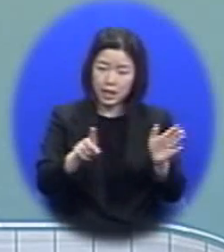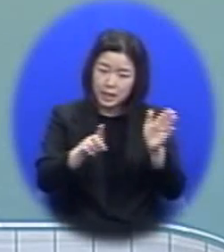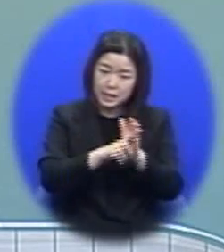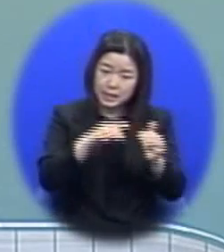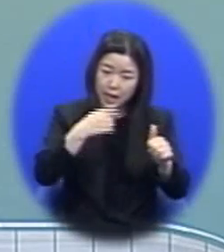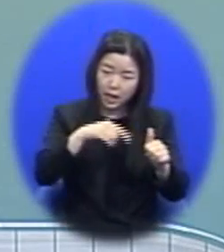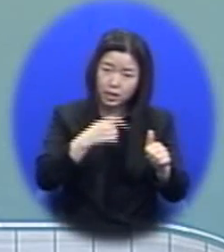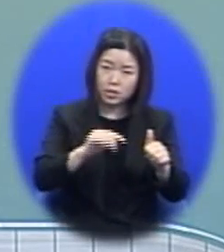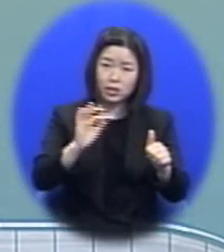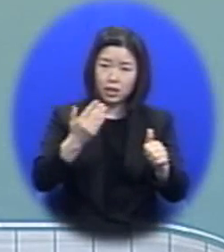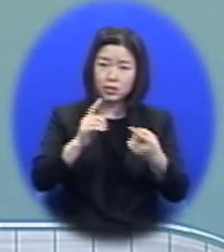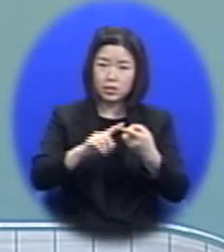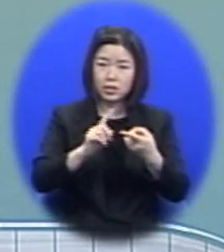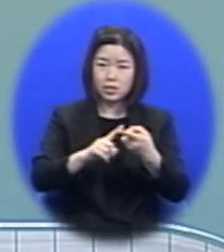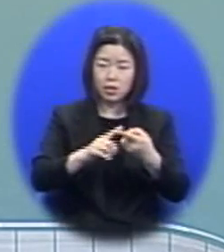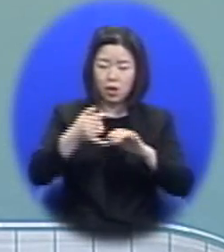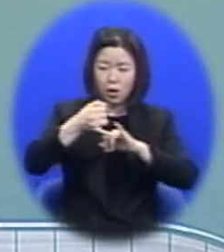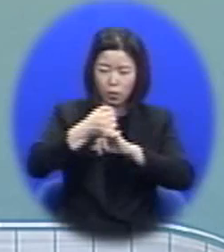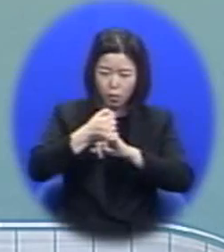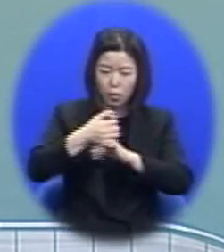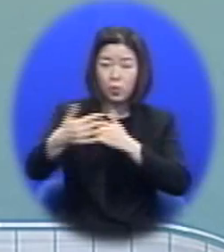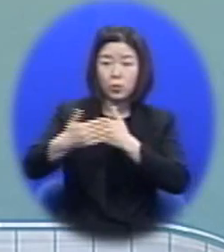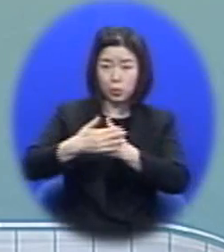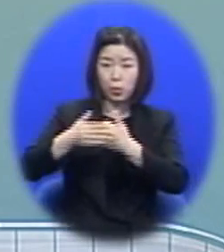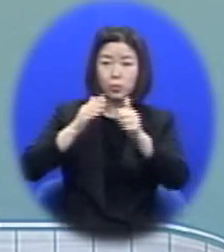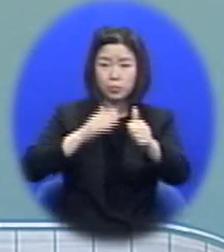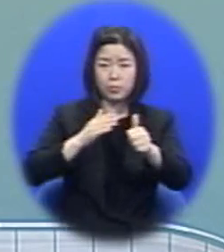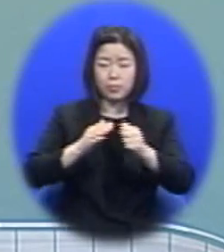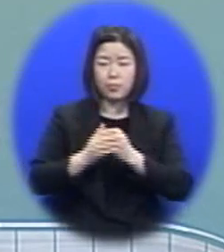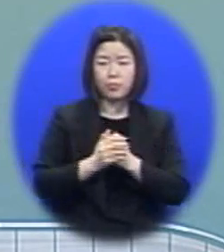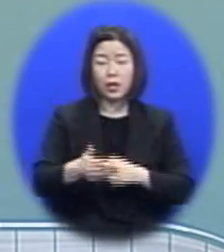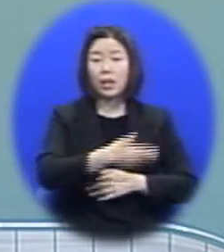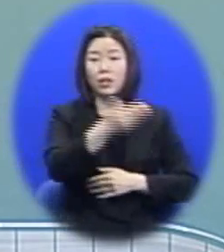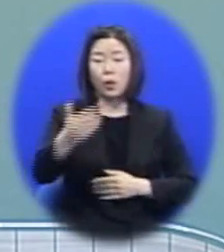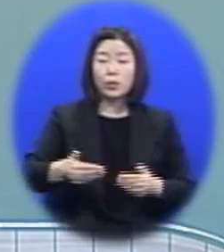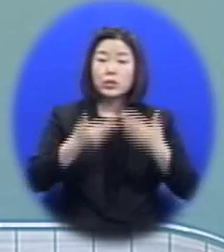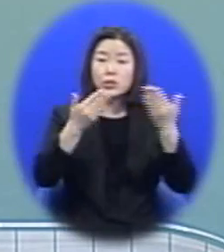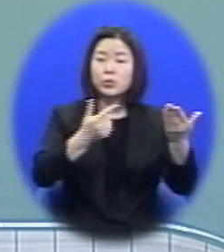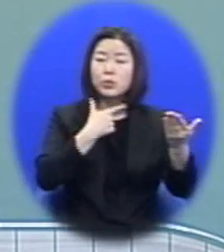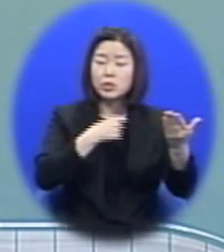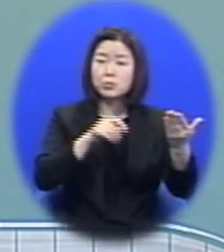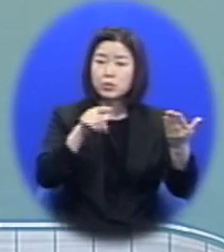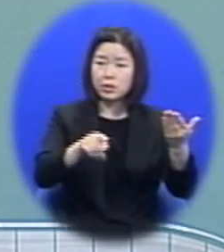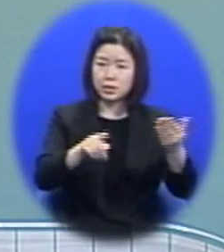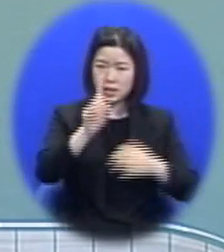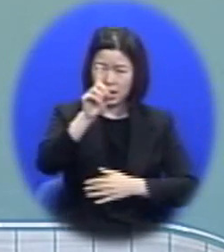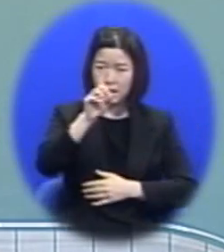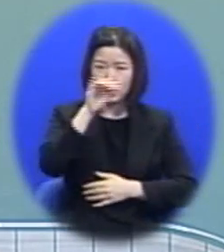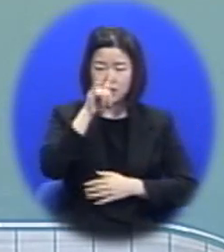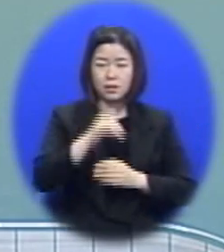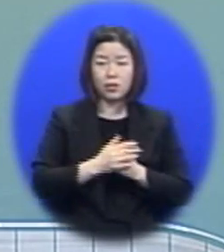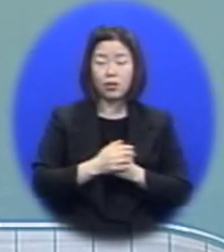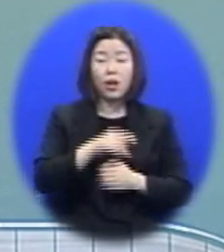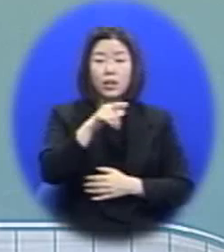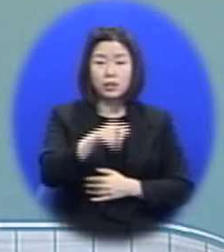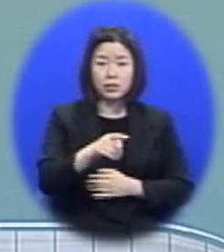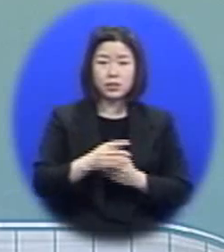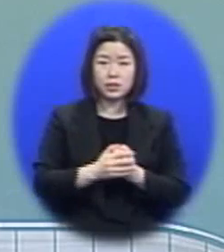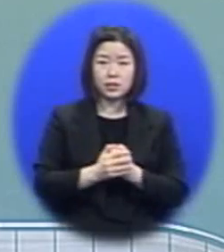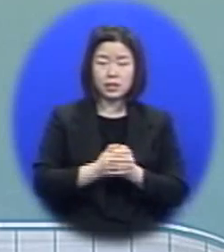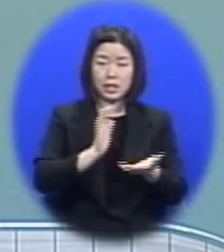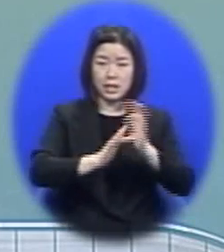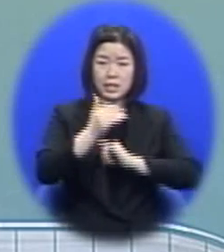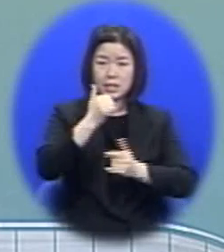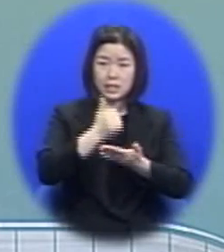꼭 도움을 받으시기 바랍니다 제가이 시간 여러분에게 드리고 싶은 것은 한 가지 있어요 그것은